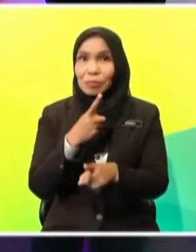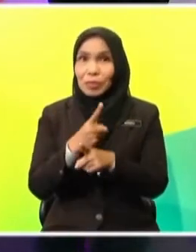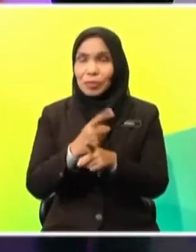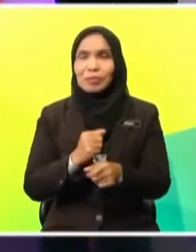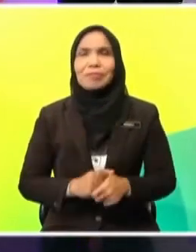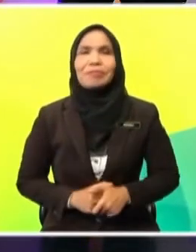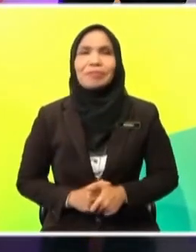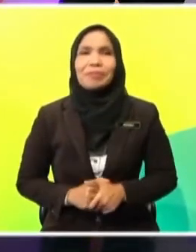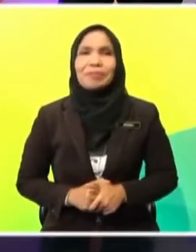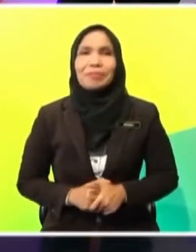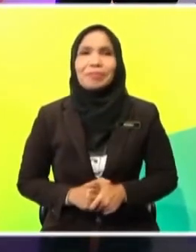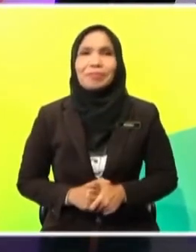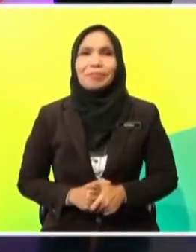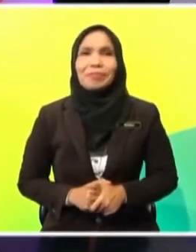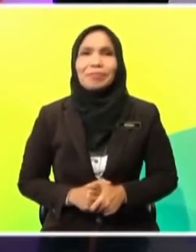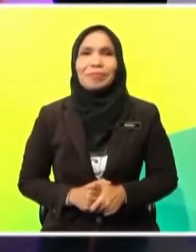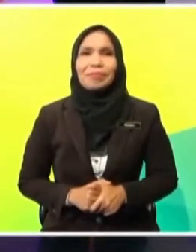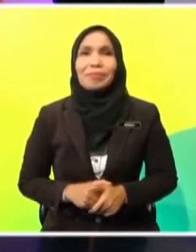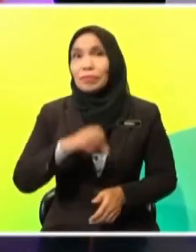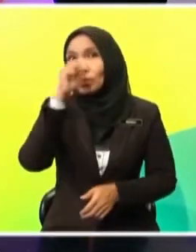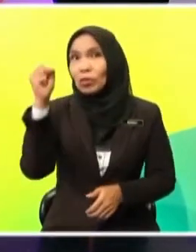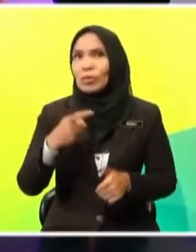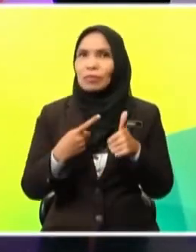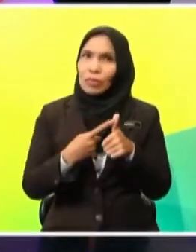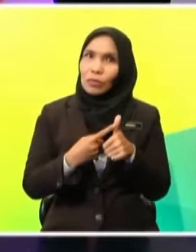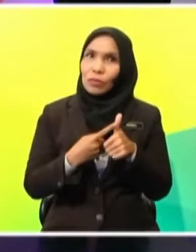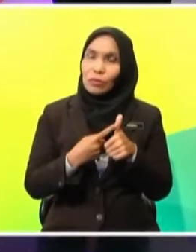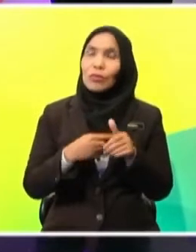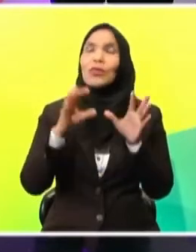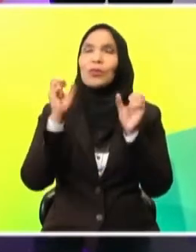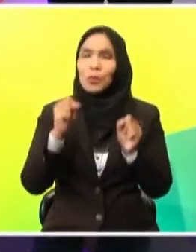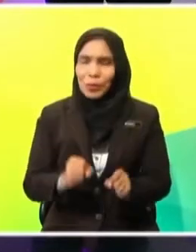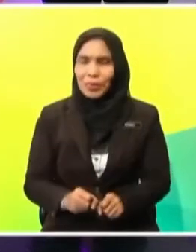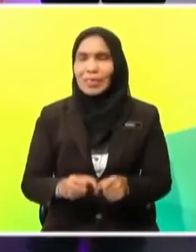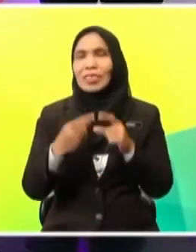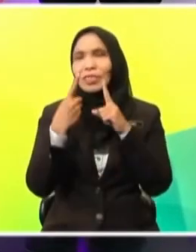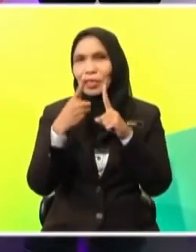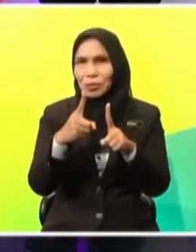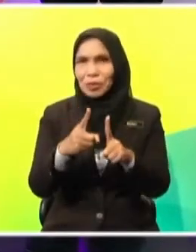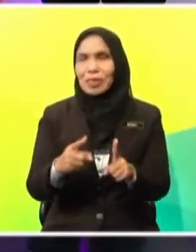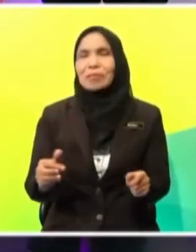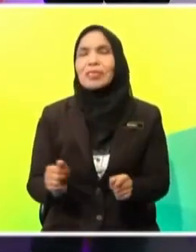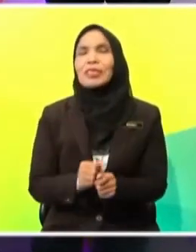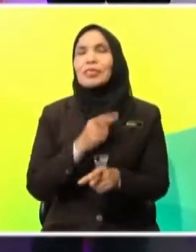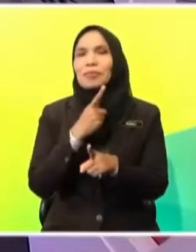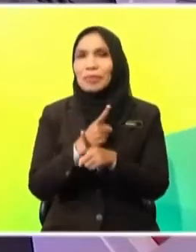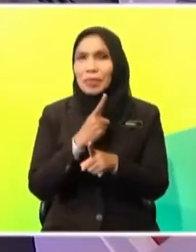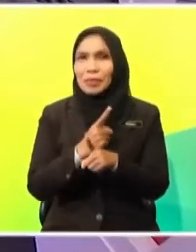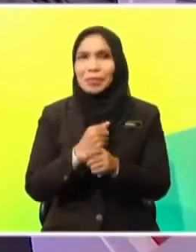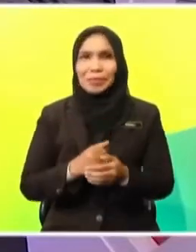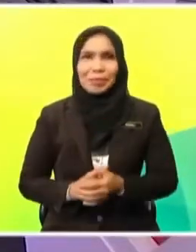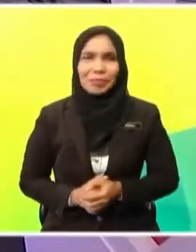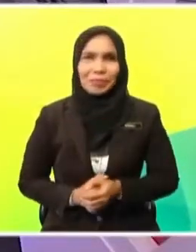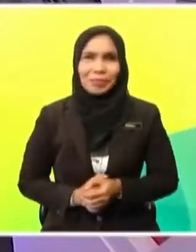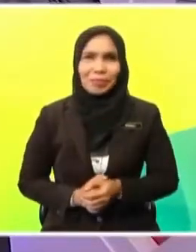soal yang pertama kak Yuli Jawa sebab kayu faham apa ya Cek Google aja tadi dan anak 6000mah faham aku yang Cek